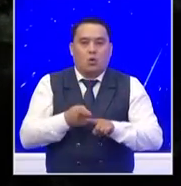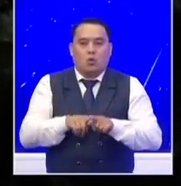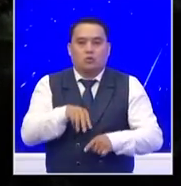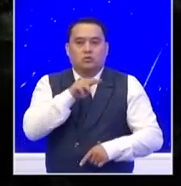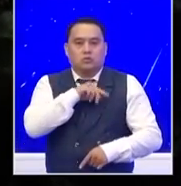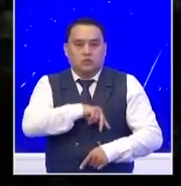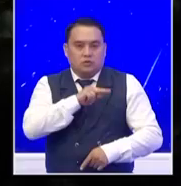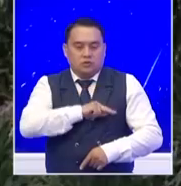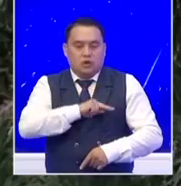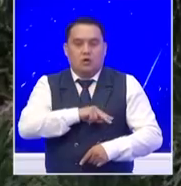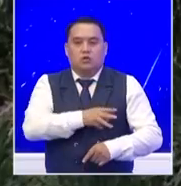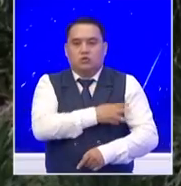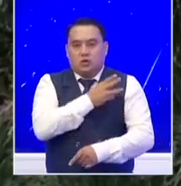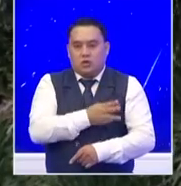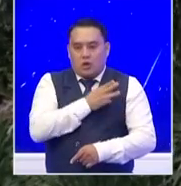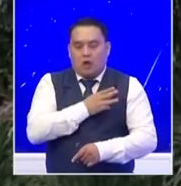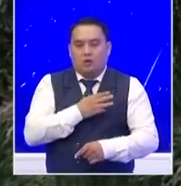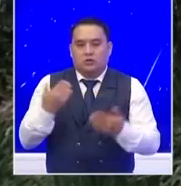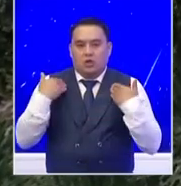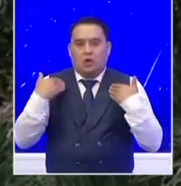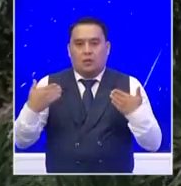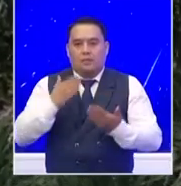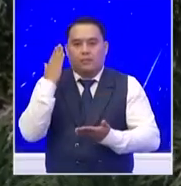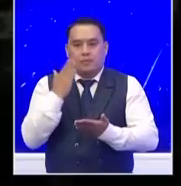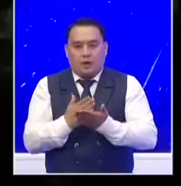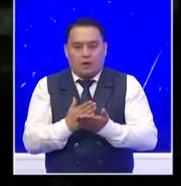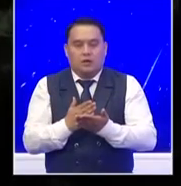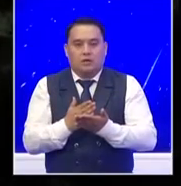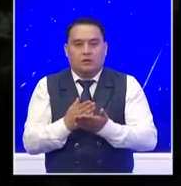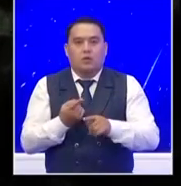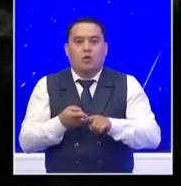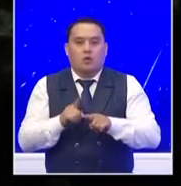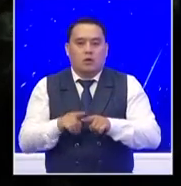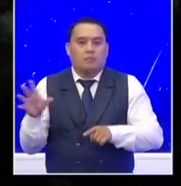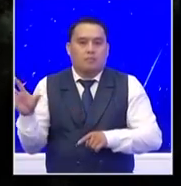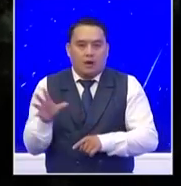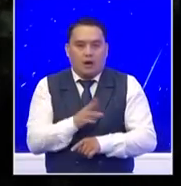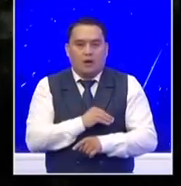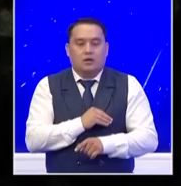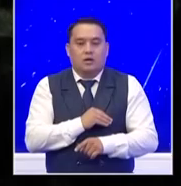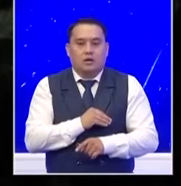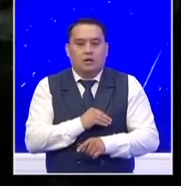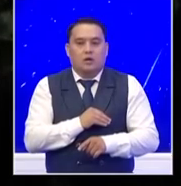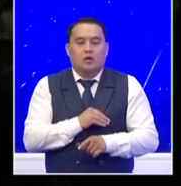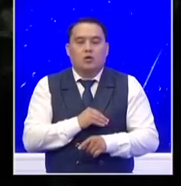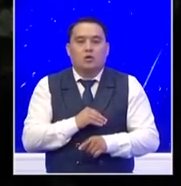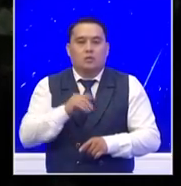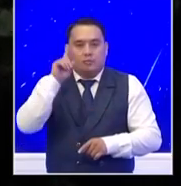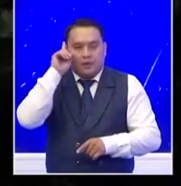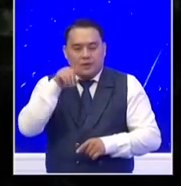күш қайрат бар. Сіз бұдан да қиын дүниені жеңгенсіз. Бәрінен бүткіл өткілден